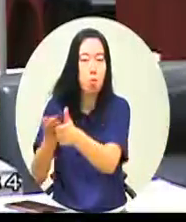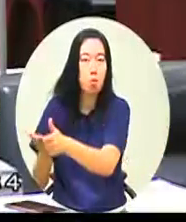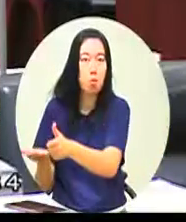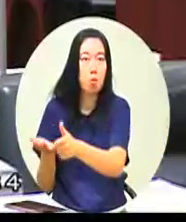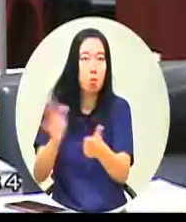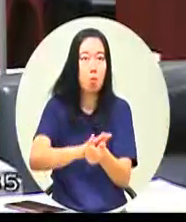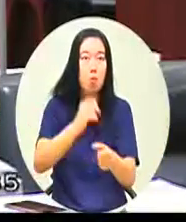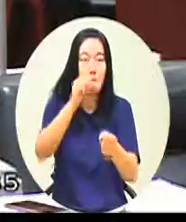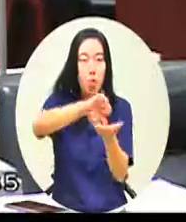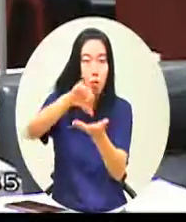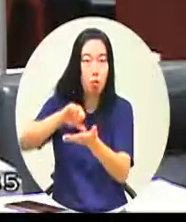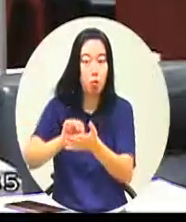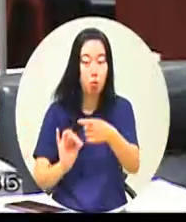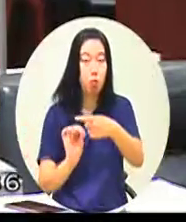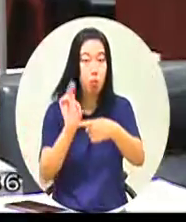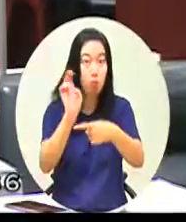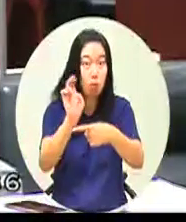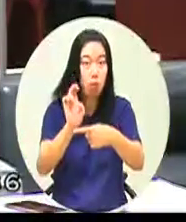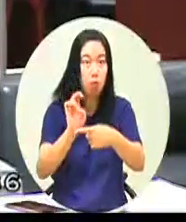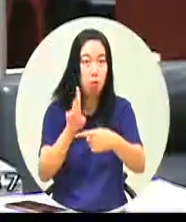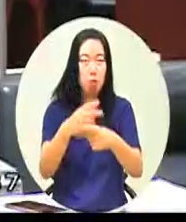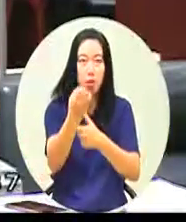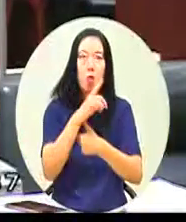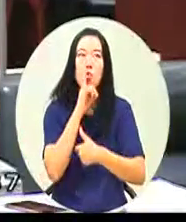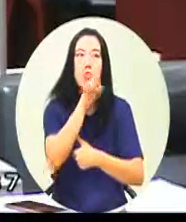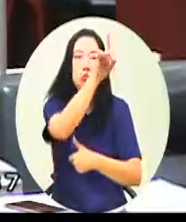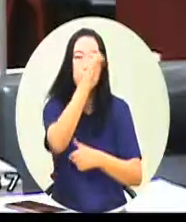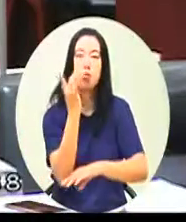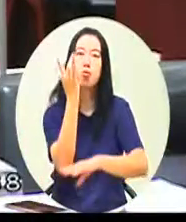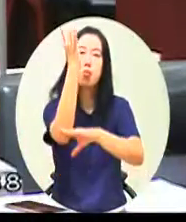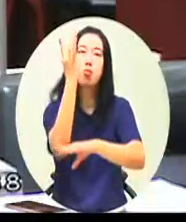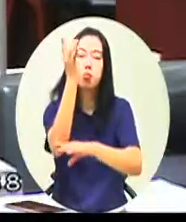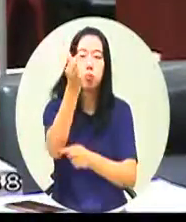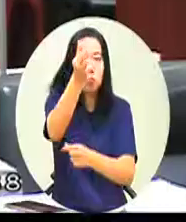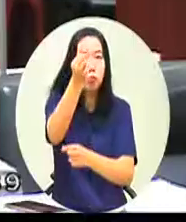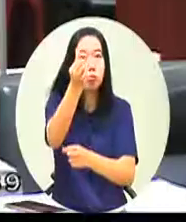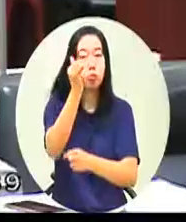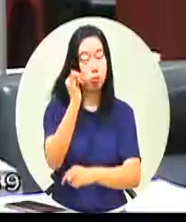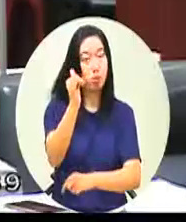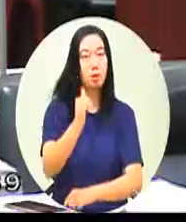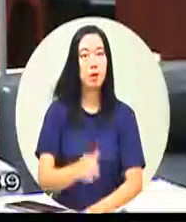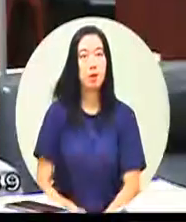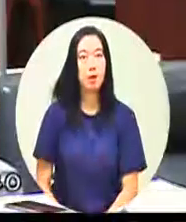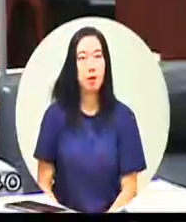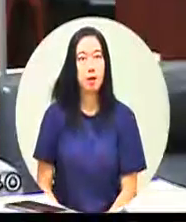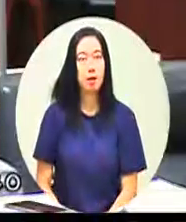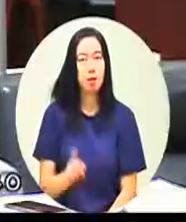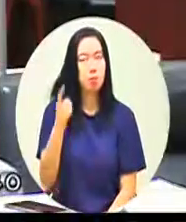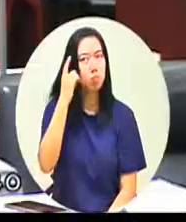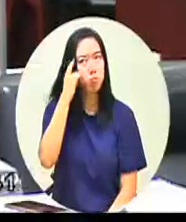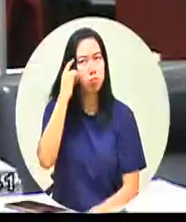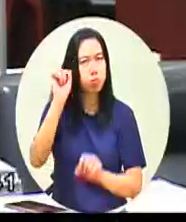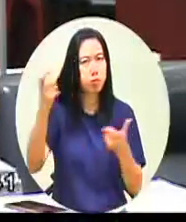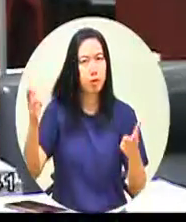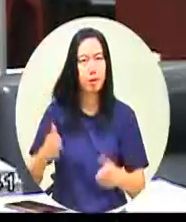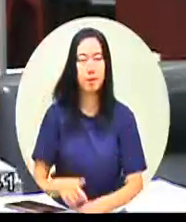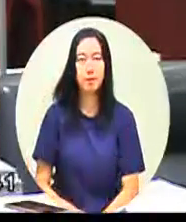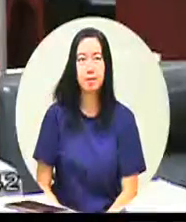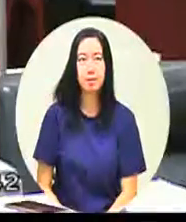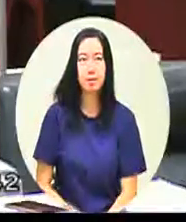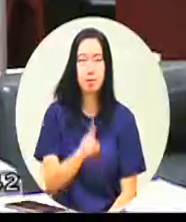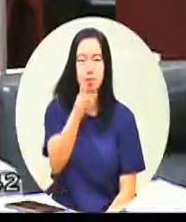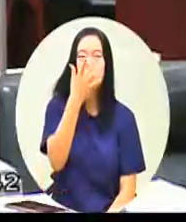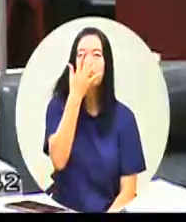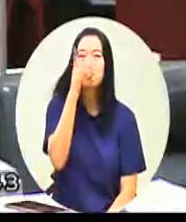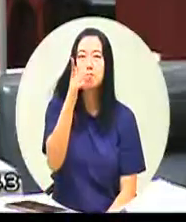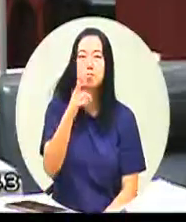接两下，我讲是安怎？伊讲伊都无倒啊，所以讲大家认知的问题，伊唔知讲今朝